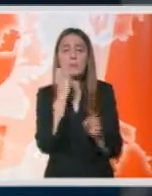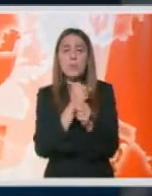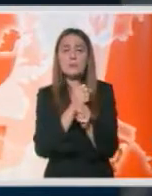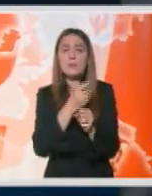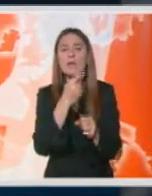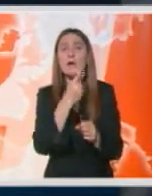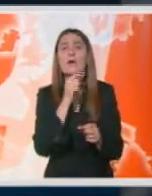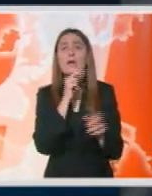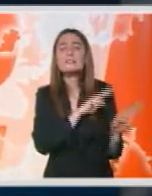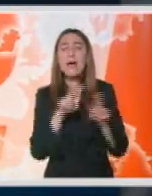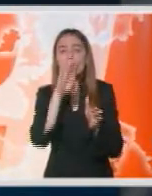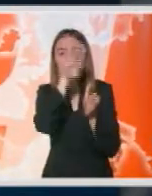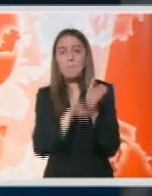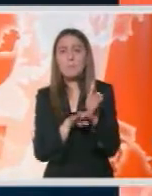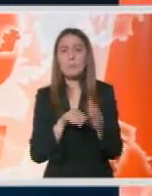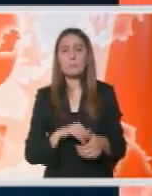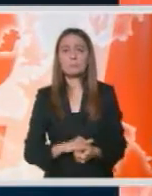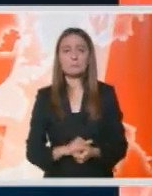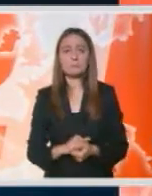na zakonski minimum.